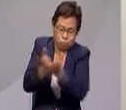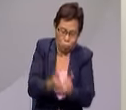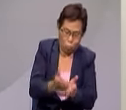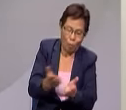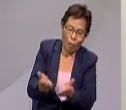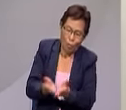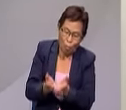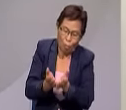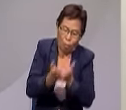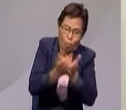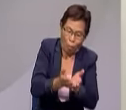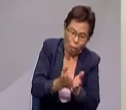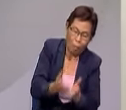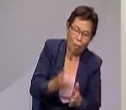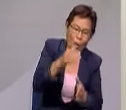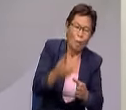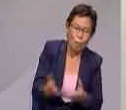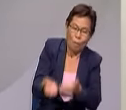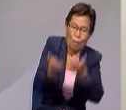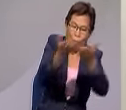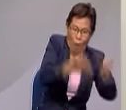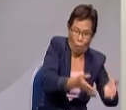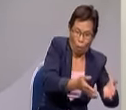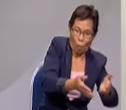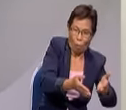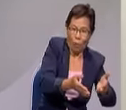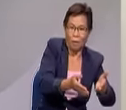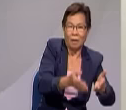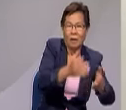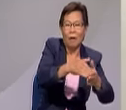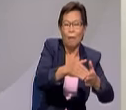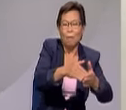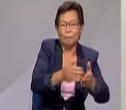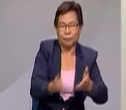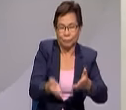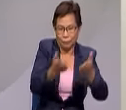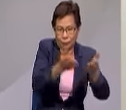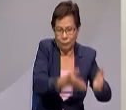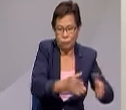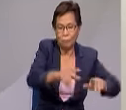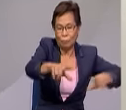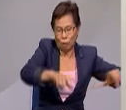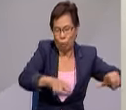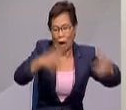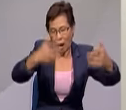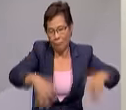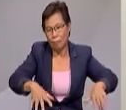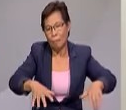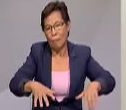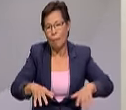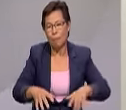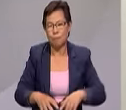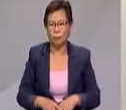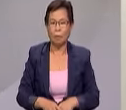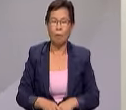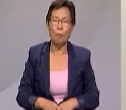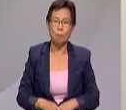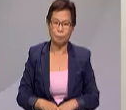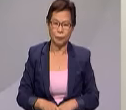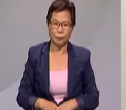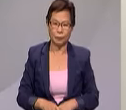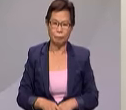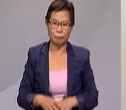dan dibawa ke tempat transit lah, kita panggil tempat transit, sebelum dipindahkan kepada kenderaan